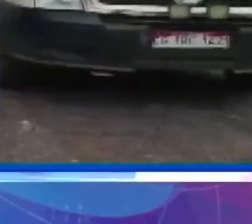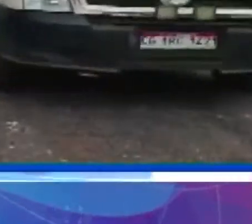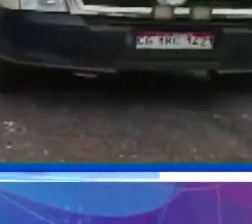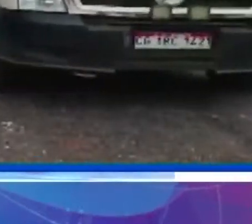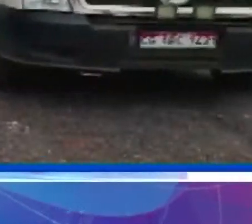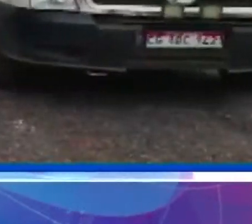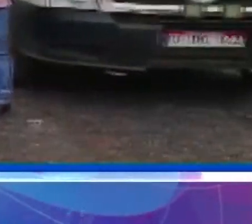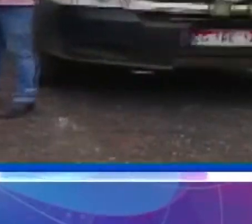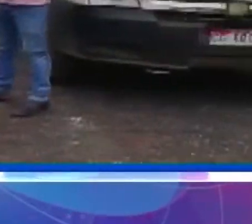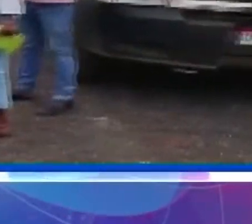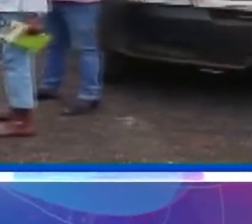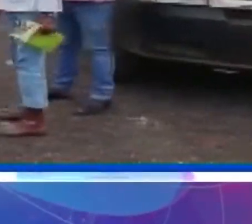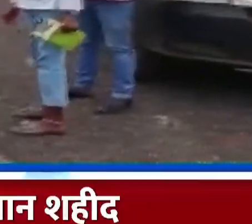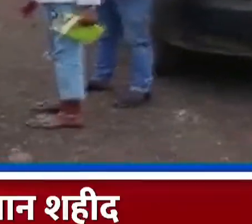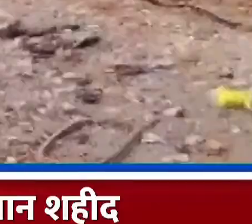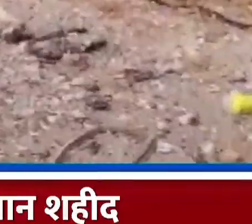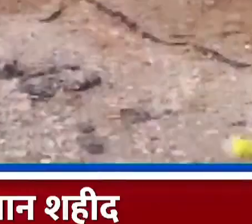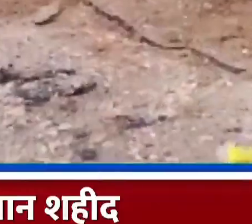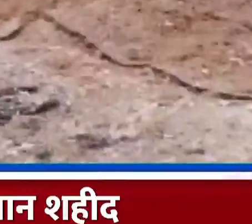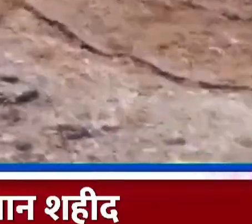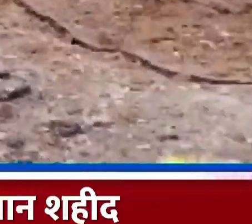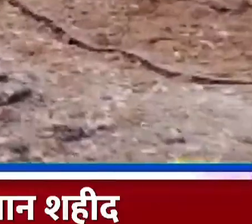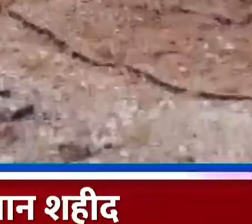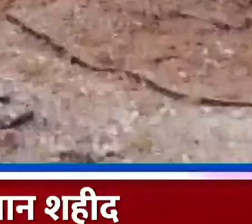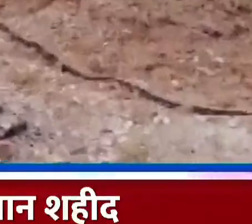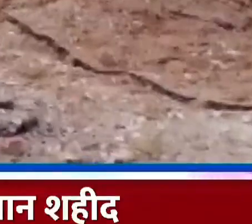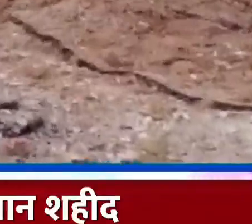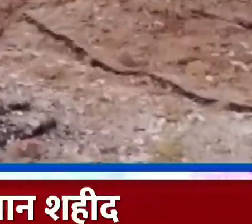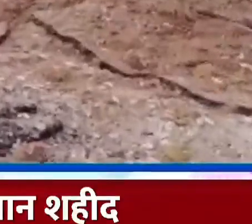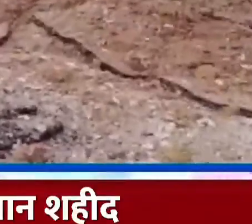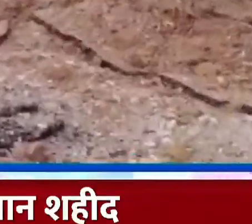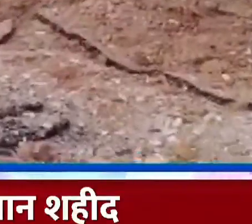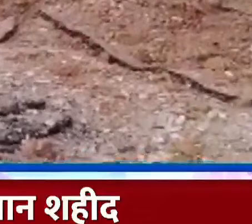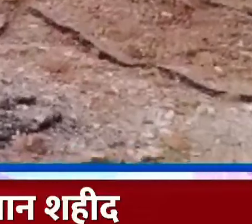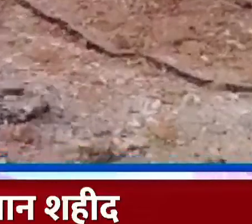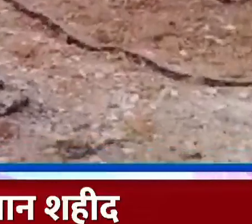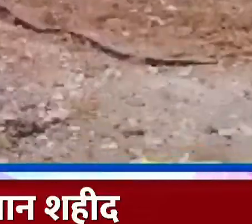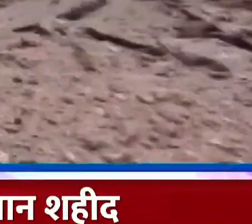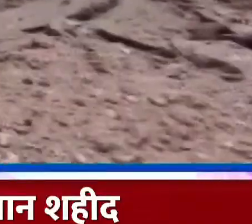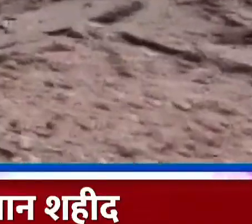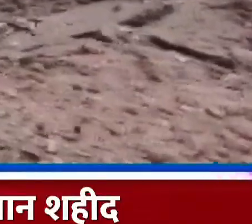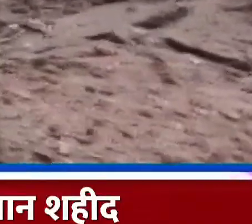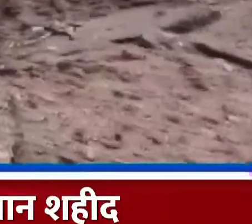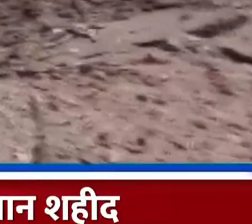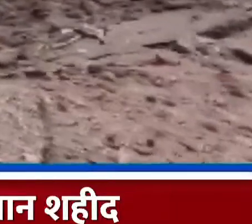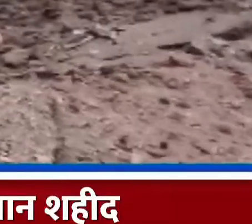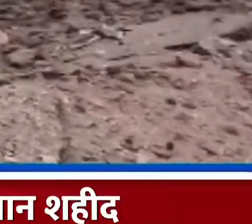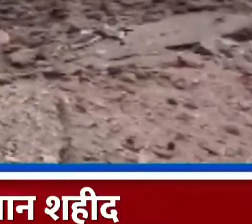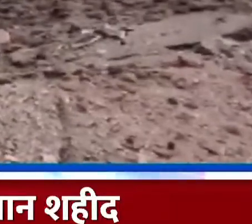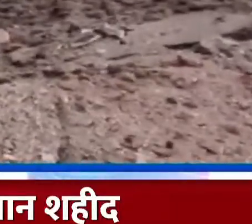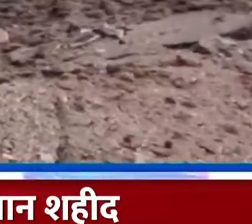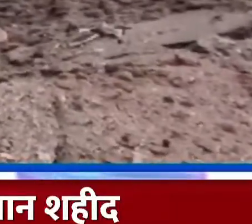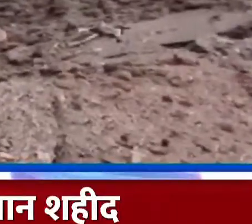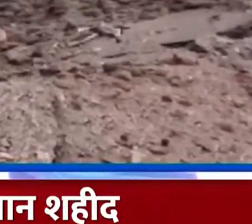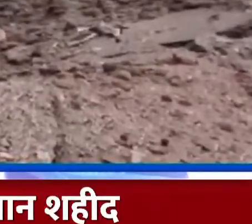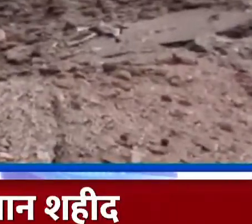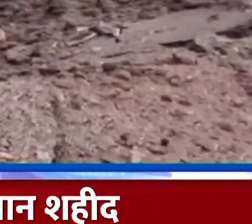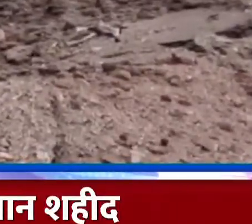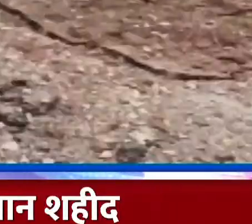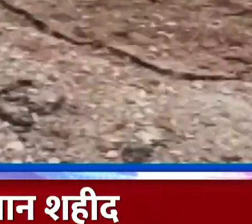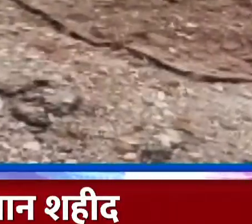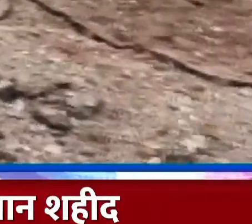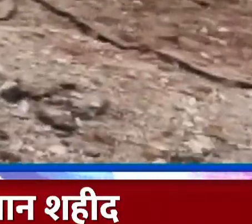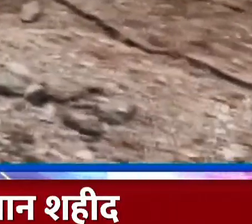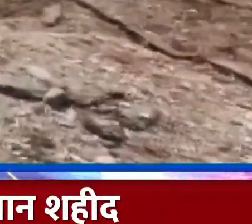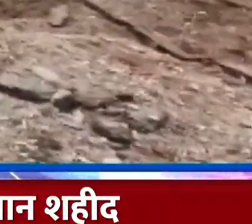छत्तीसगढ़ के दंतेवाड़ा में नक्सलियों के हमले में 10 जवान शाहिद ड्राइवर की भी मौत नक्सलियों ने पुलिस वहां को आई ही विस्फोट से